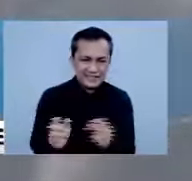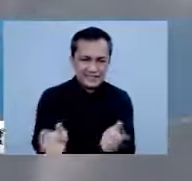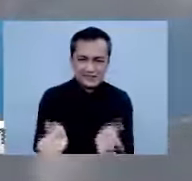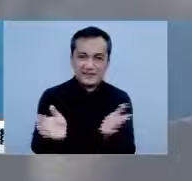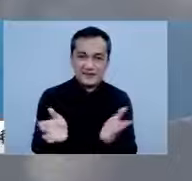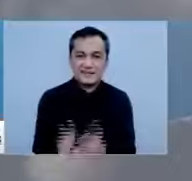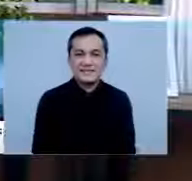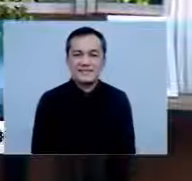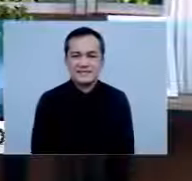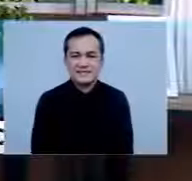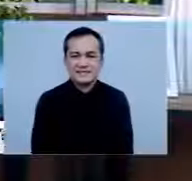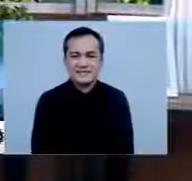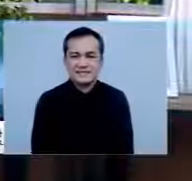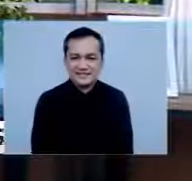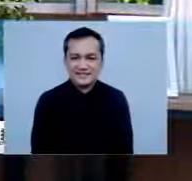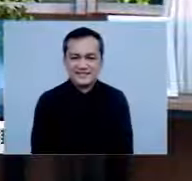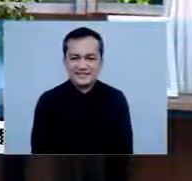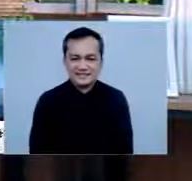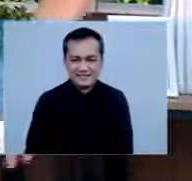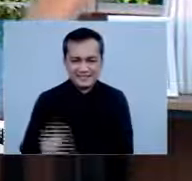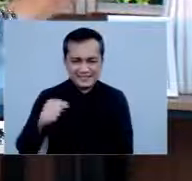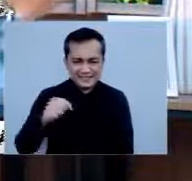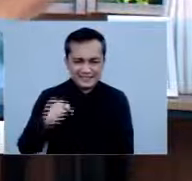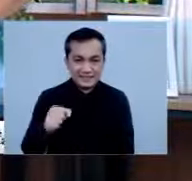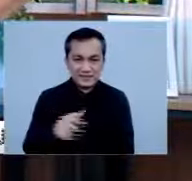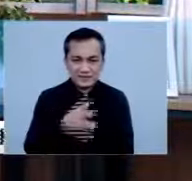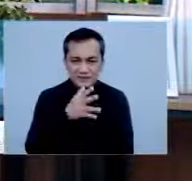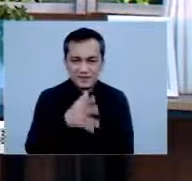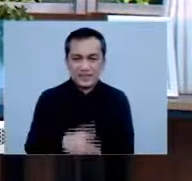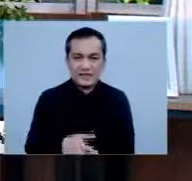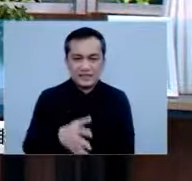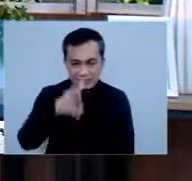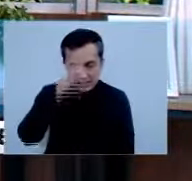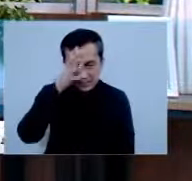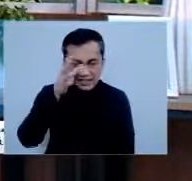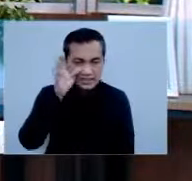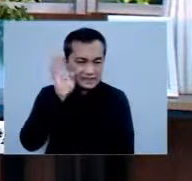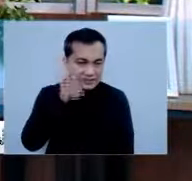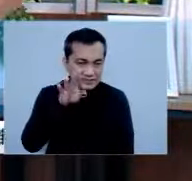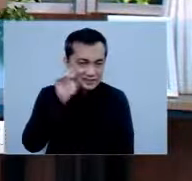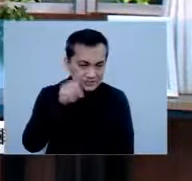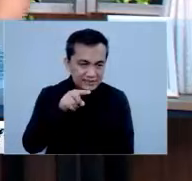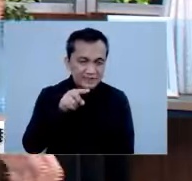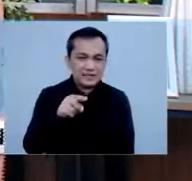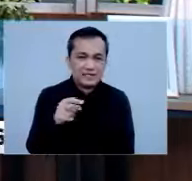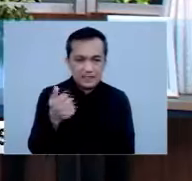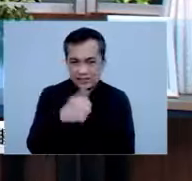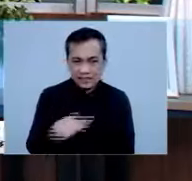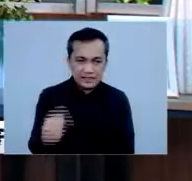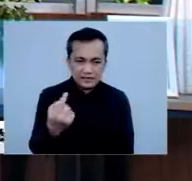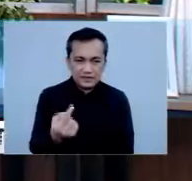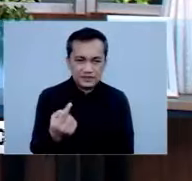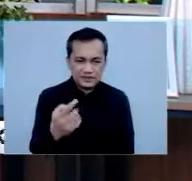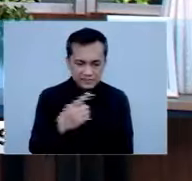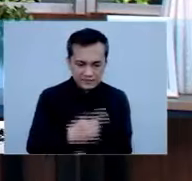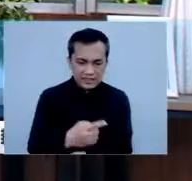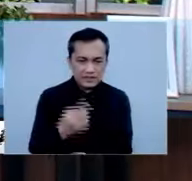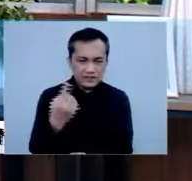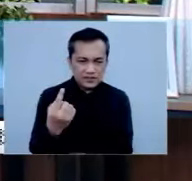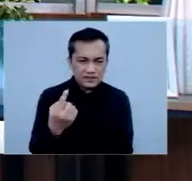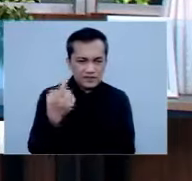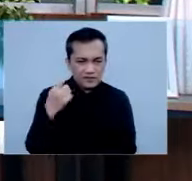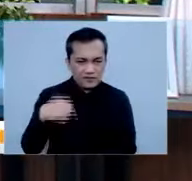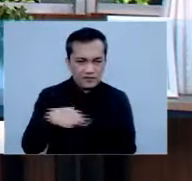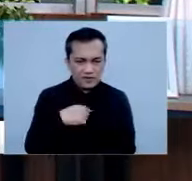Motivation. Motivation. Motivation. Daddy, ate, kuya, at kahit na sino pang nagde-day one tulad ko para sa kanilang